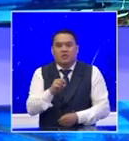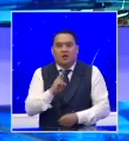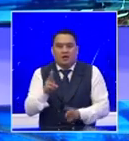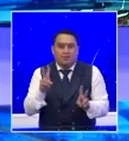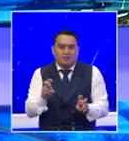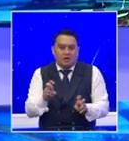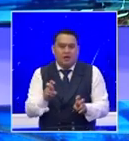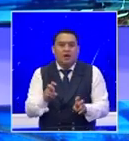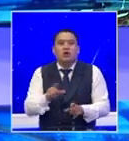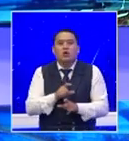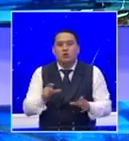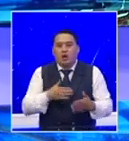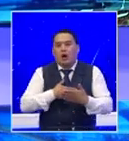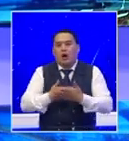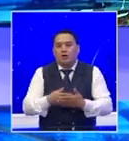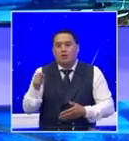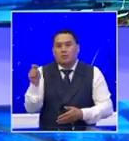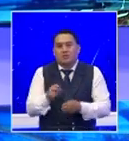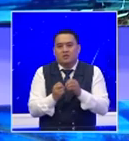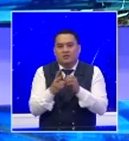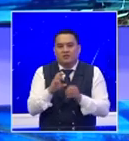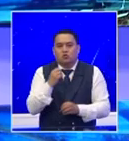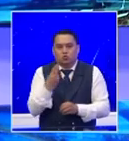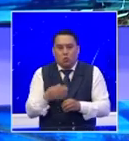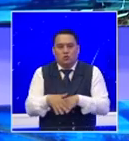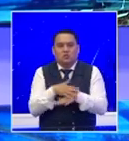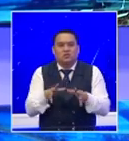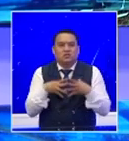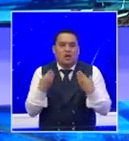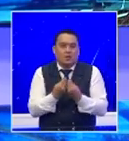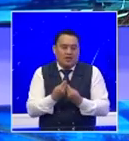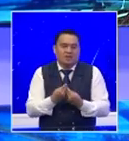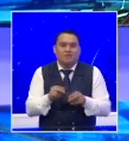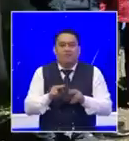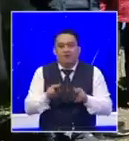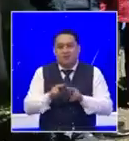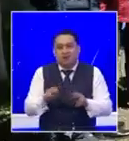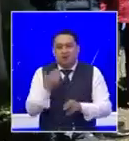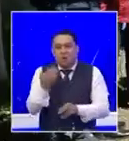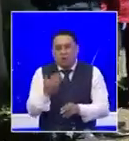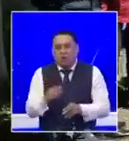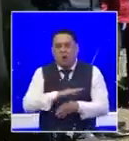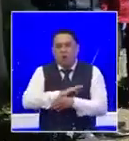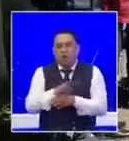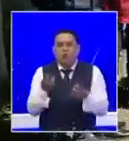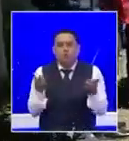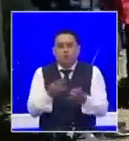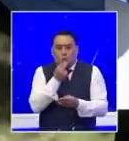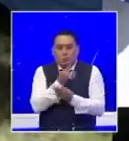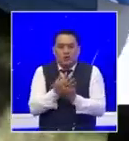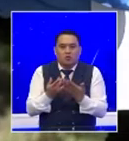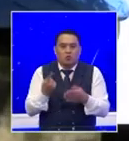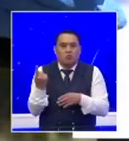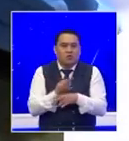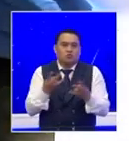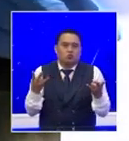«Байтерек». Неравнодушные активисты посетили 12 социально уязвимых семей из числа воспитанников. Они обеспечили нуждающихся продуктами